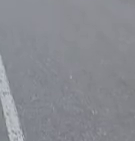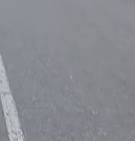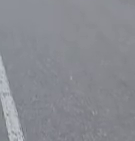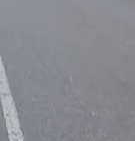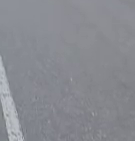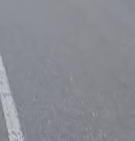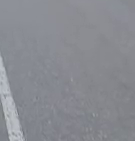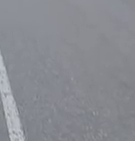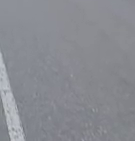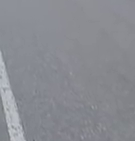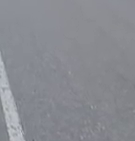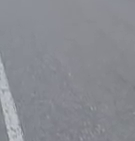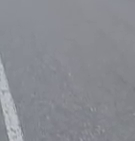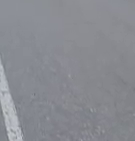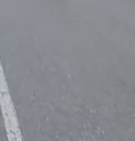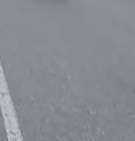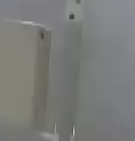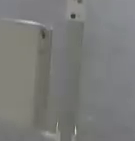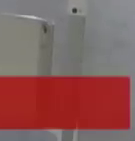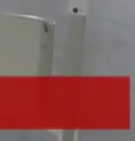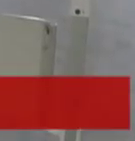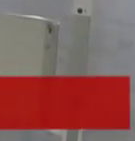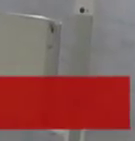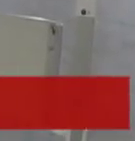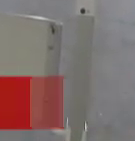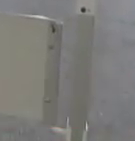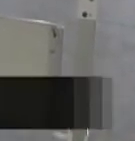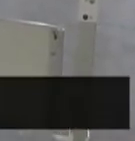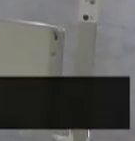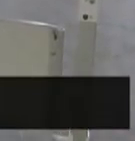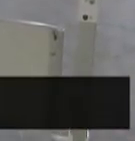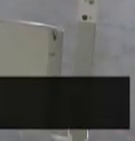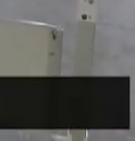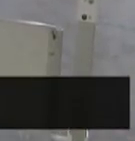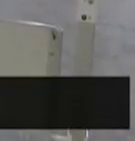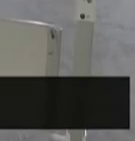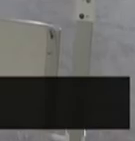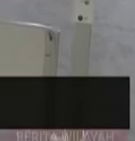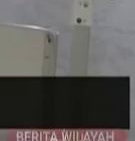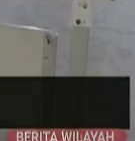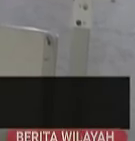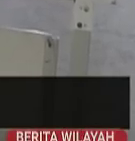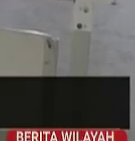Tangkapan ingkar hari pertama, PKP kedua menurun.